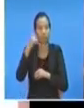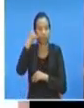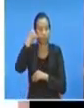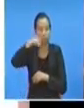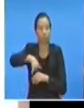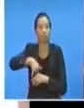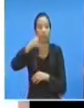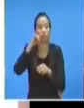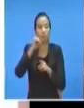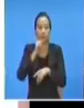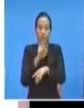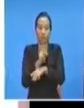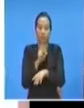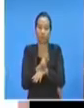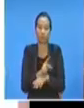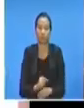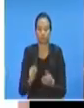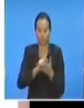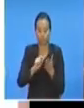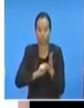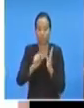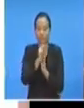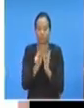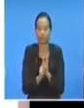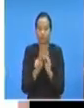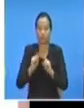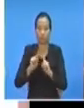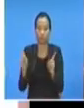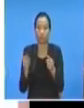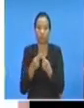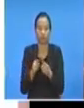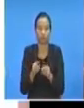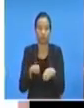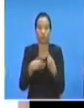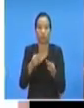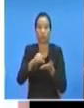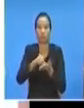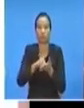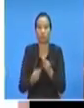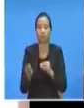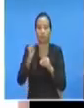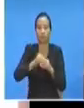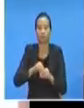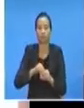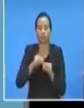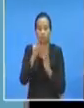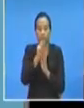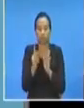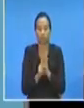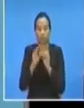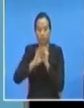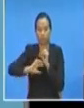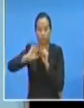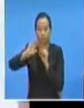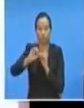ทนที่จะไปร่างเป็นกฎหมายต่างหากขึ้นมาให้ไปแก้ไขเพิ่มเติมในกฎหมายของกสทช.โดยยื